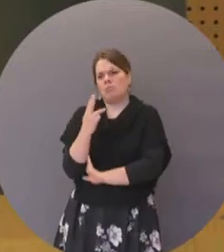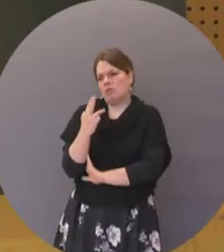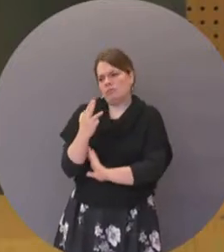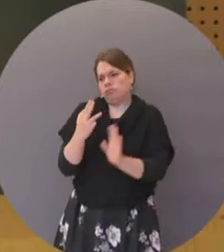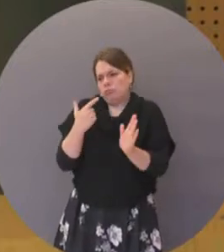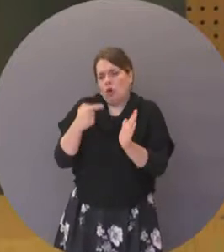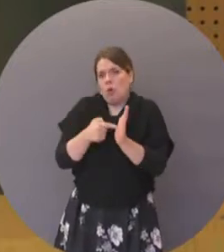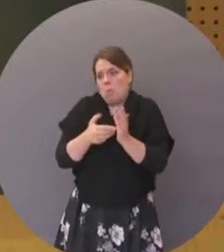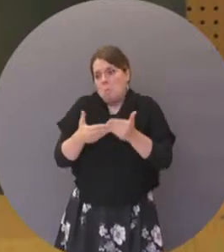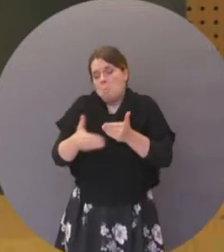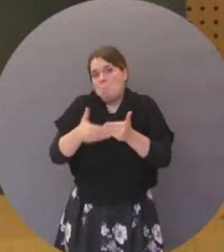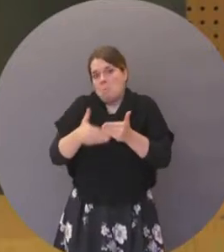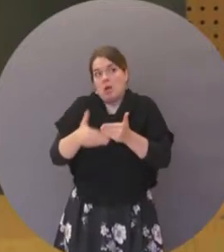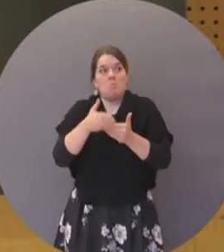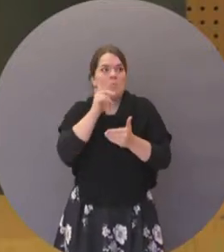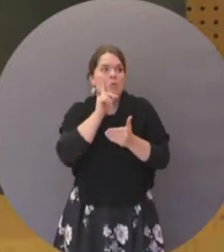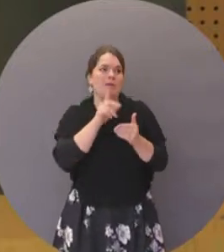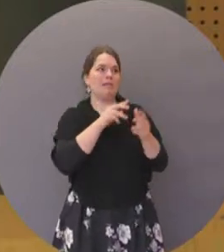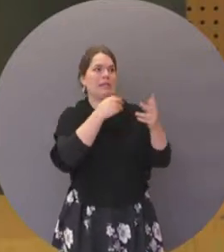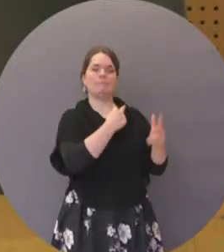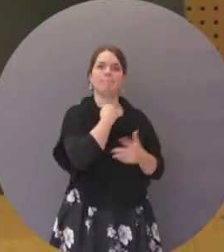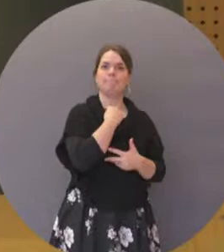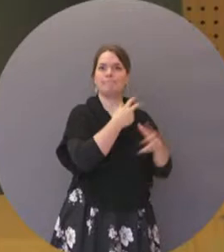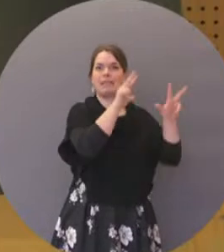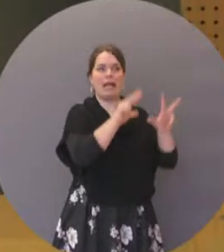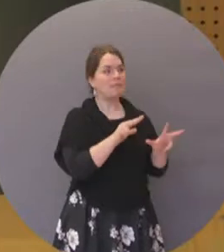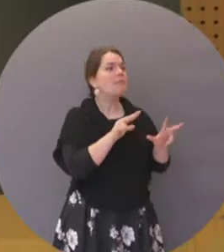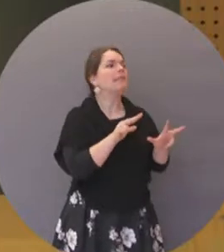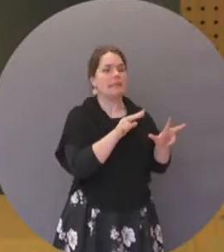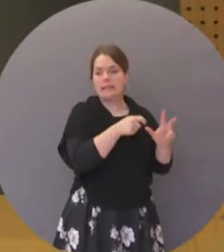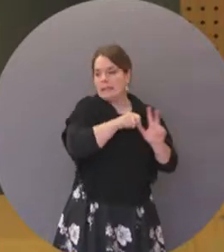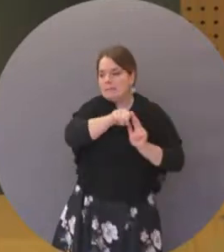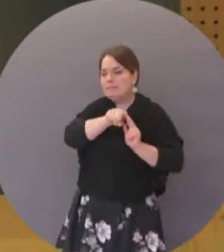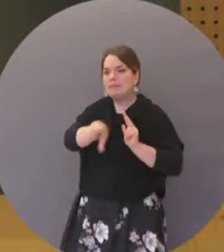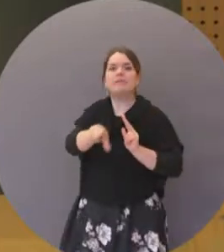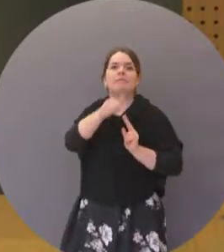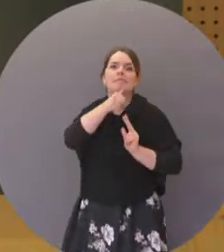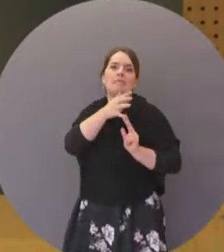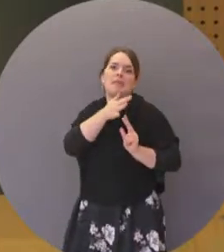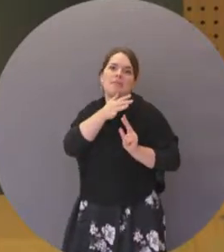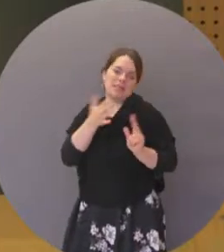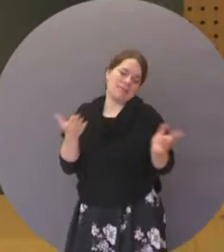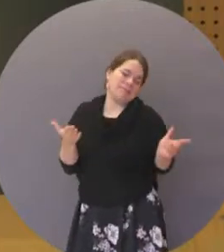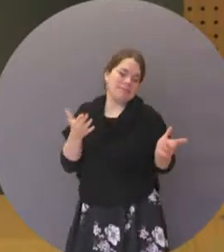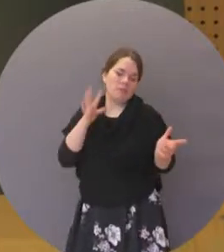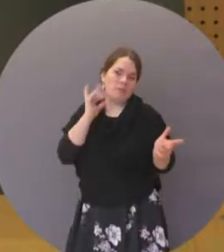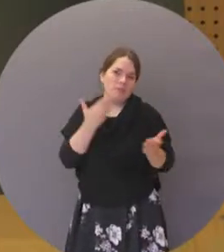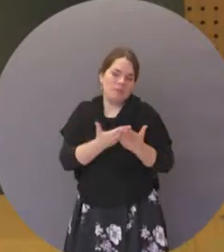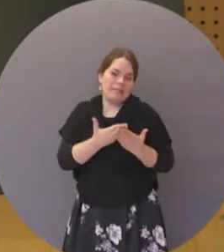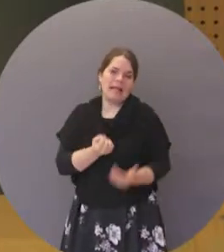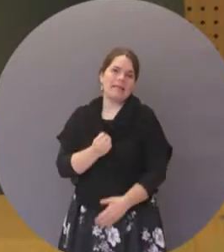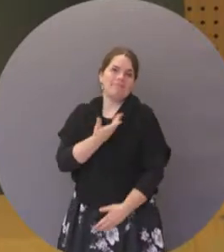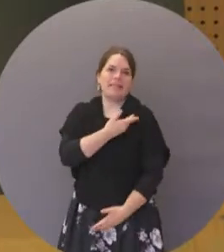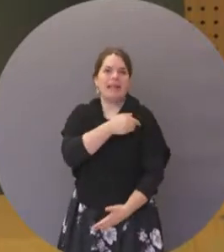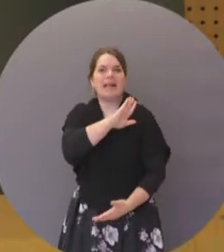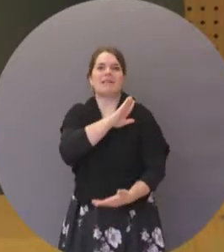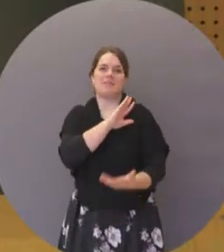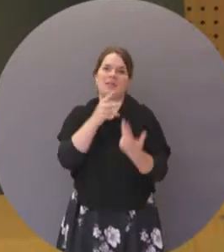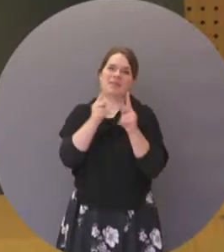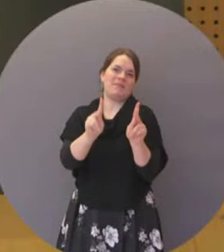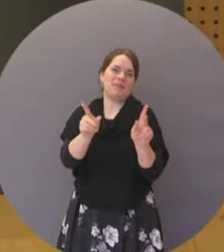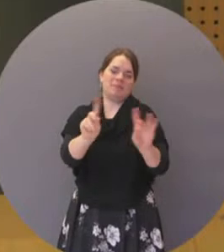au vu des soucis informatiques qu'il a ne sont pas à mettre en cause sur la collectivité mais voilà il faut que les choses